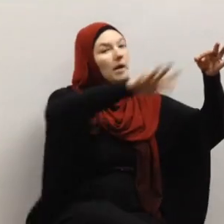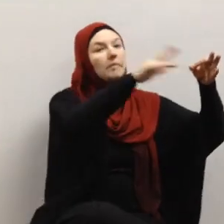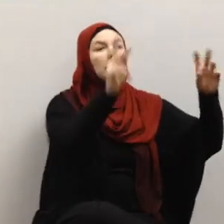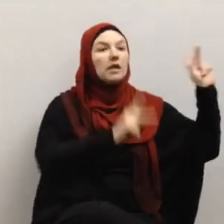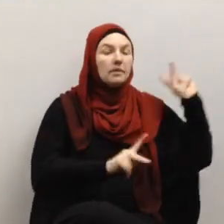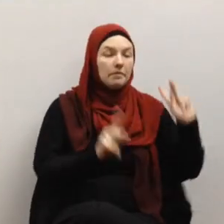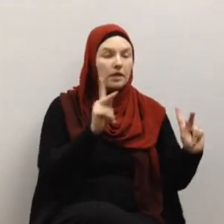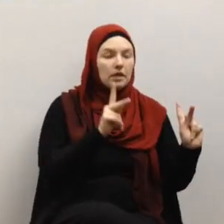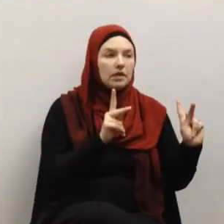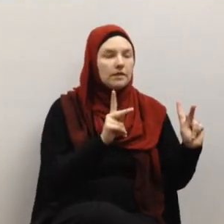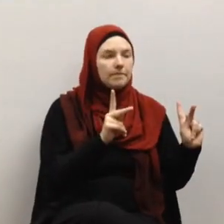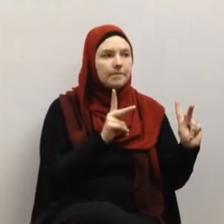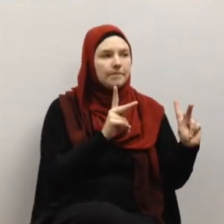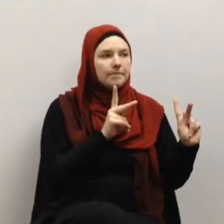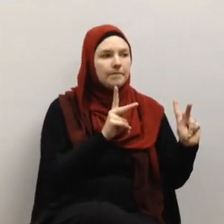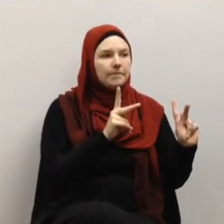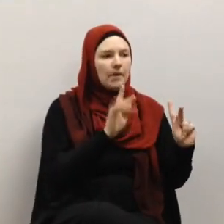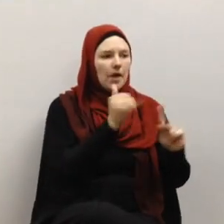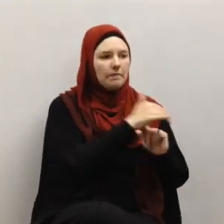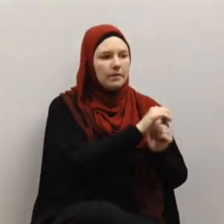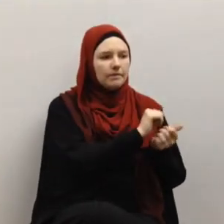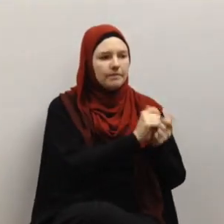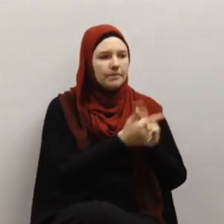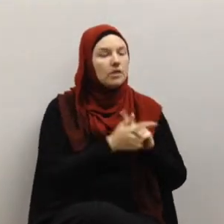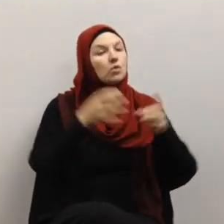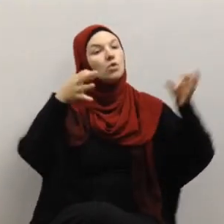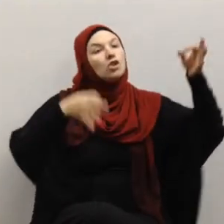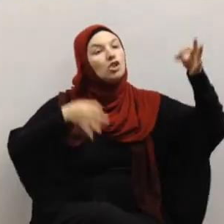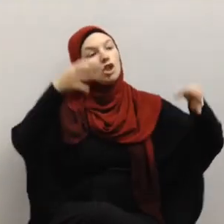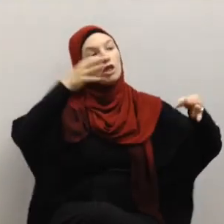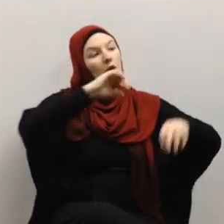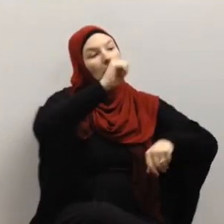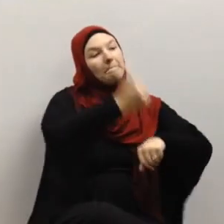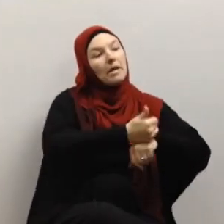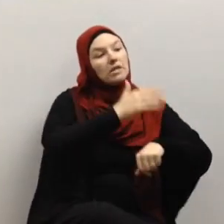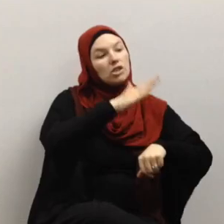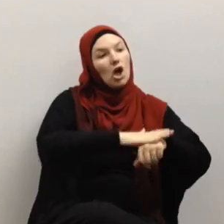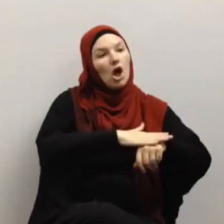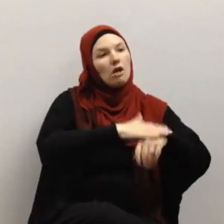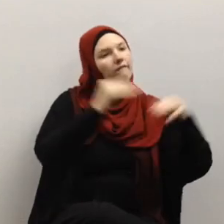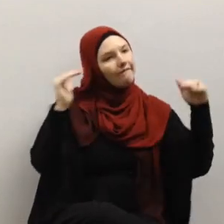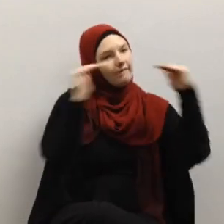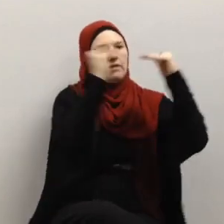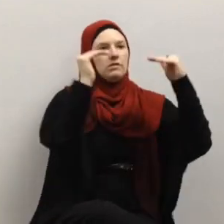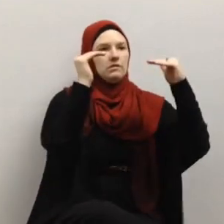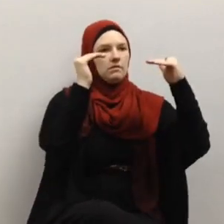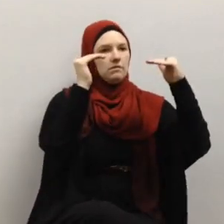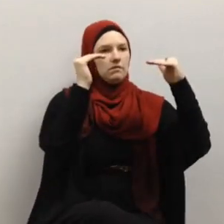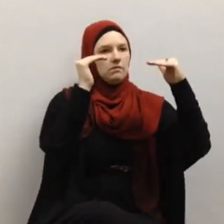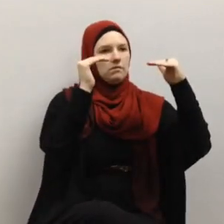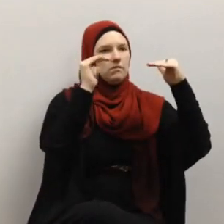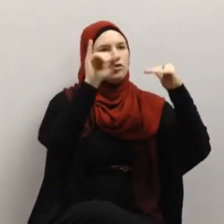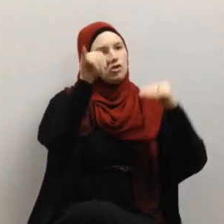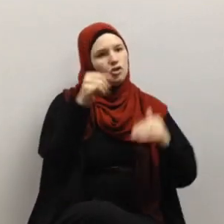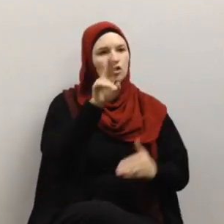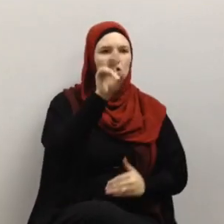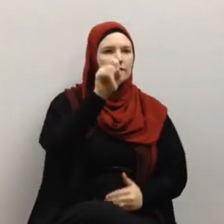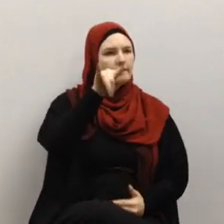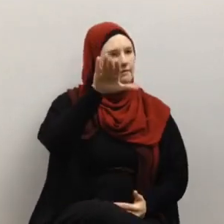أَن تَحْكُمُوا بِالْعَدْلِ, to judge based on justice. Okay,